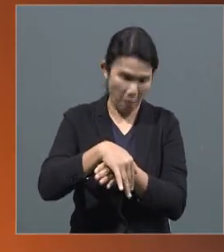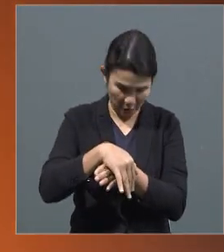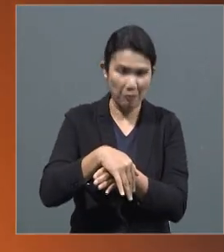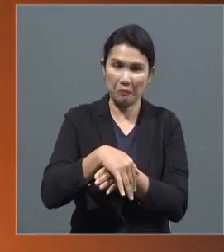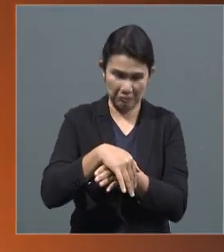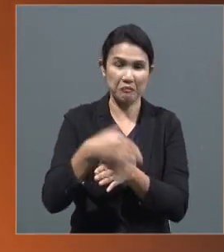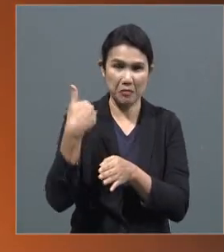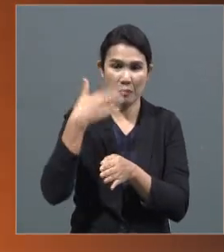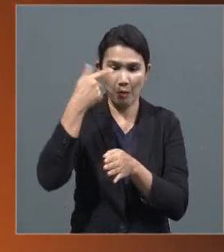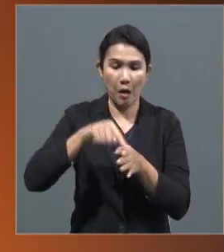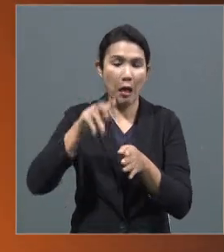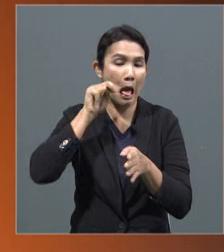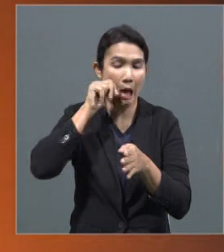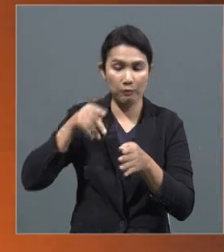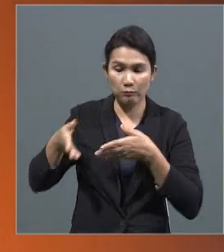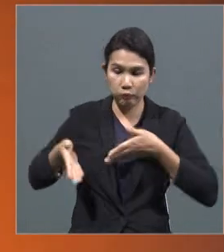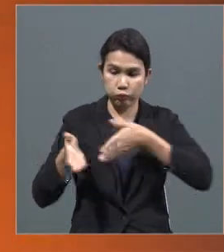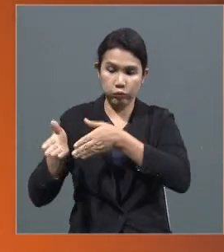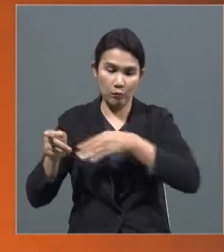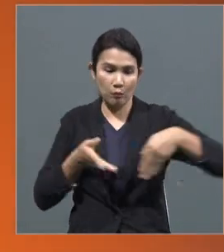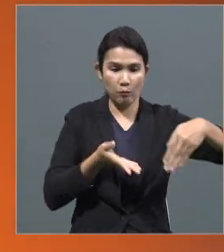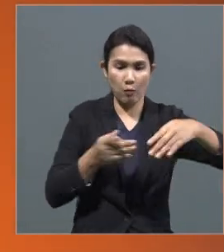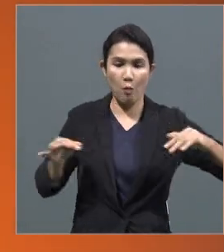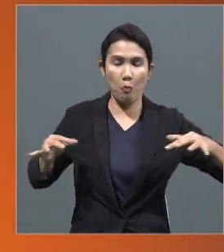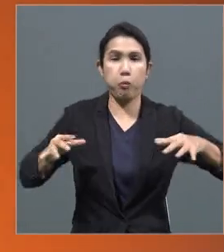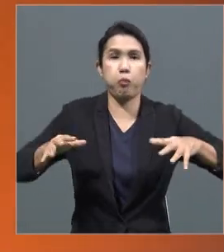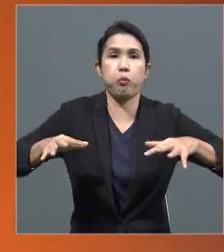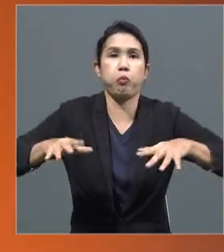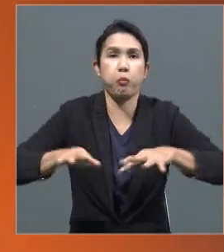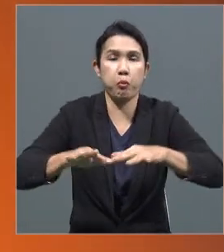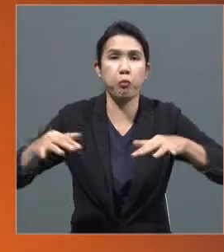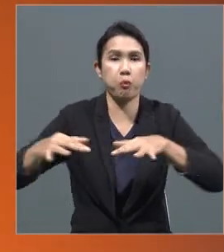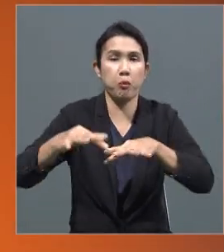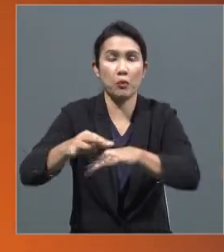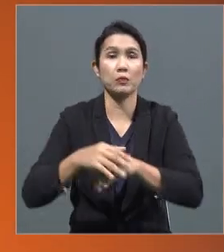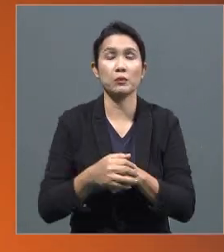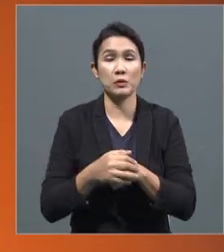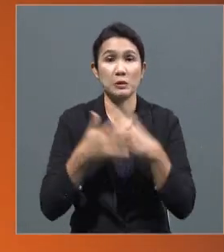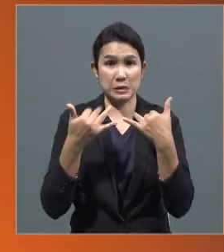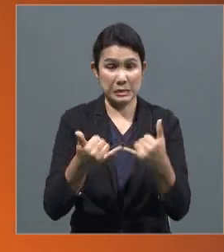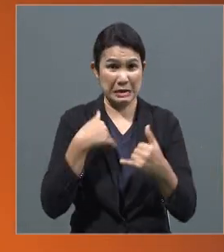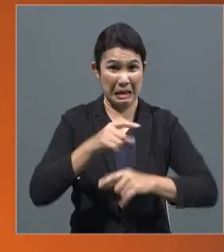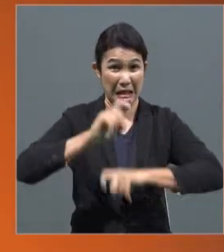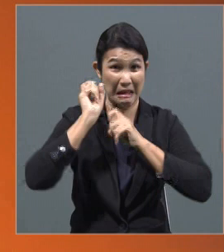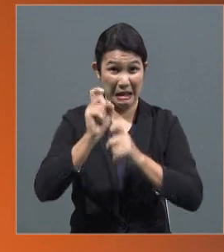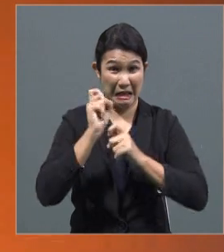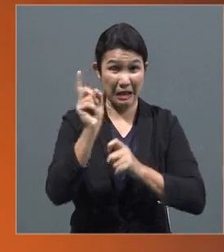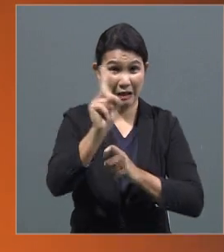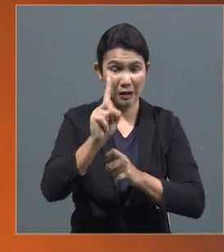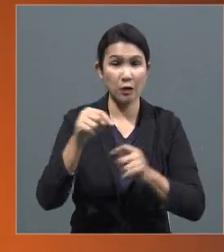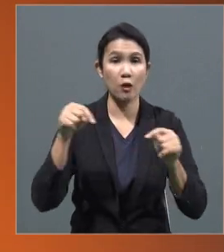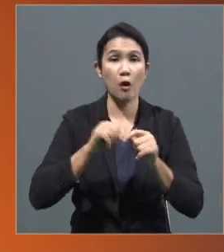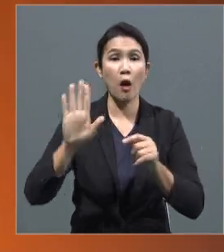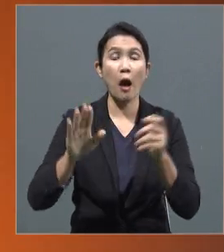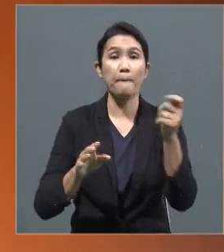ลำน้ำสาขาที่จะปล่อยน้ำสมทบเข้าไปเยอะนะครับจุดที่มีความเสี่ยงมากๆเลยก็คือฝั่งของ